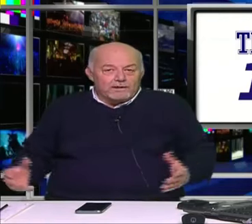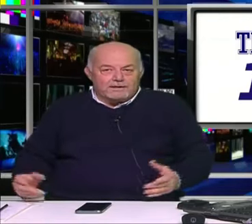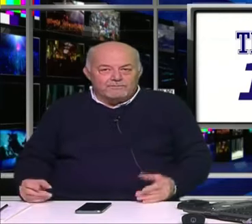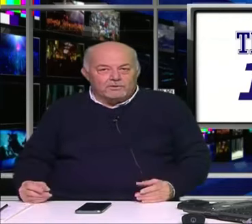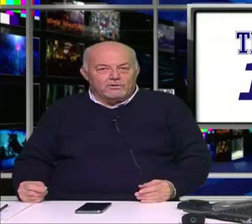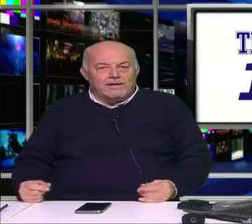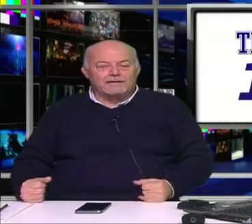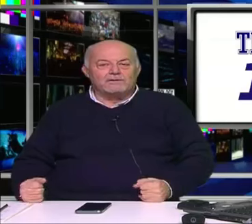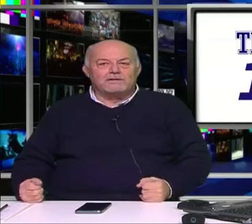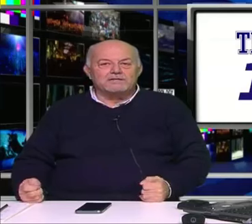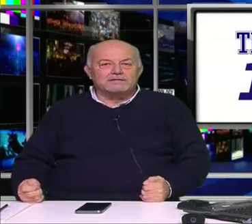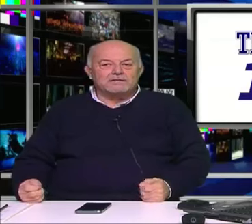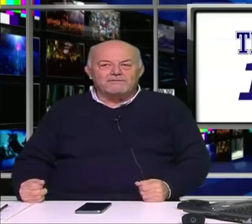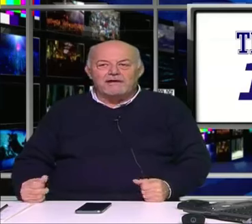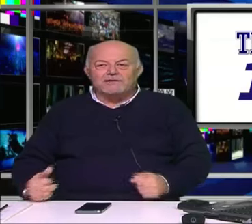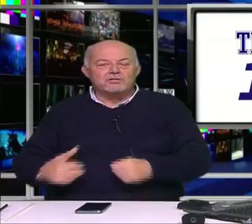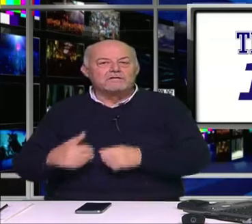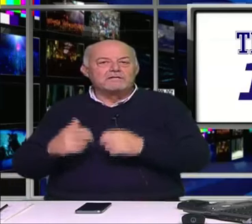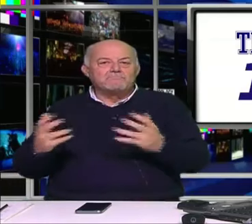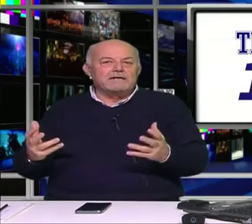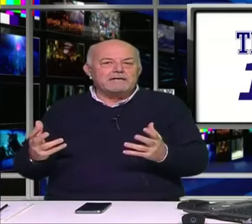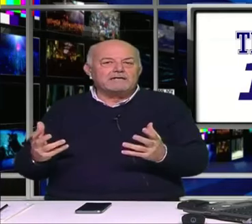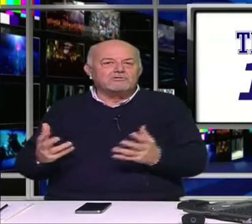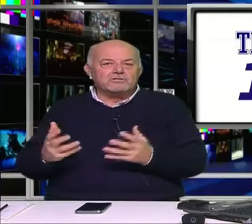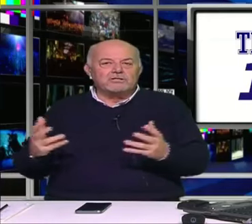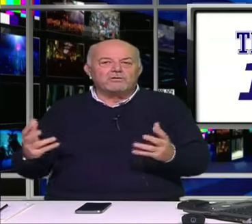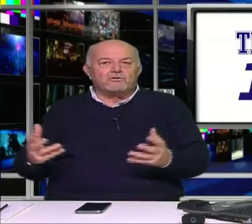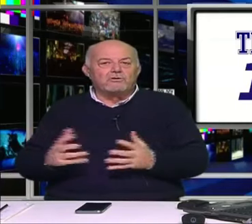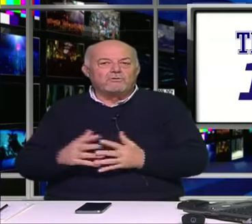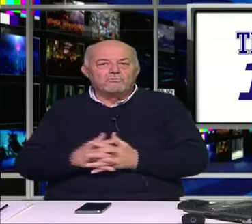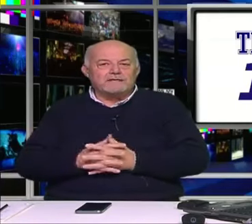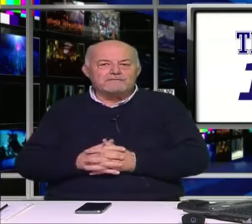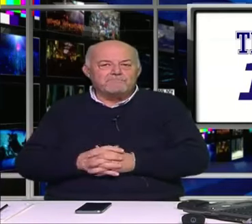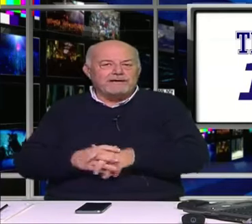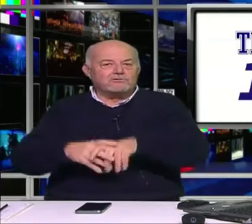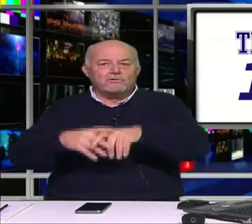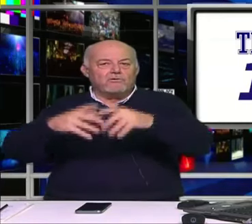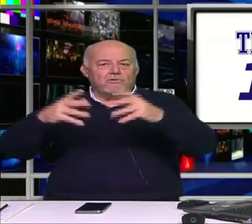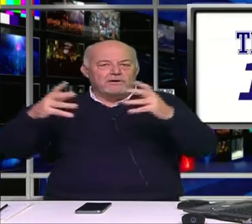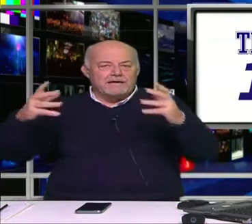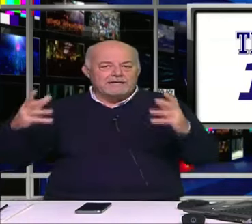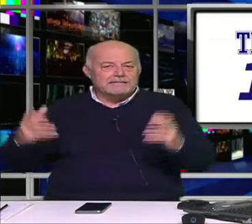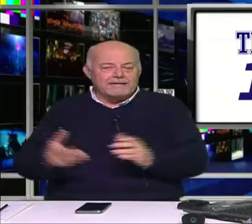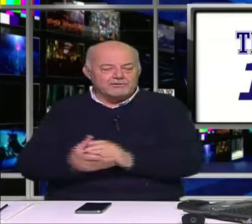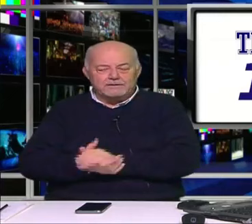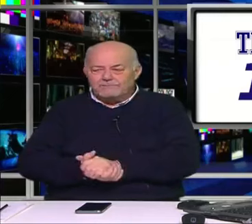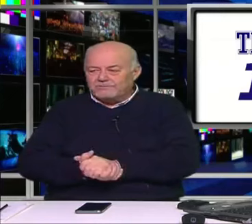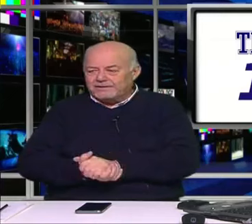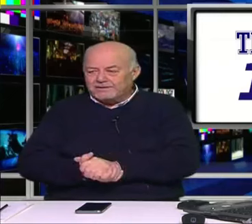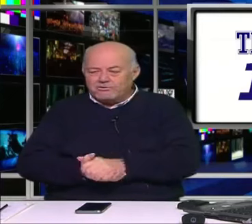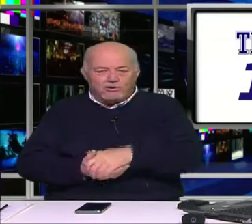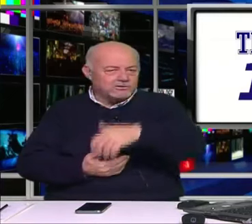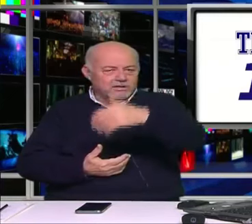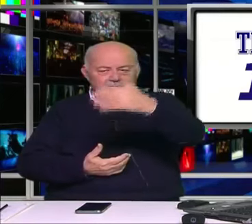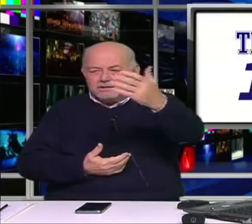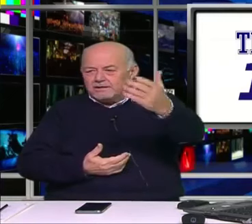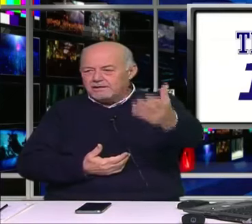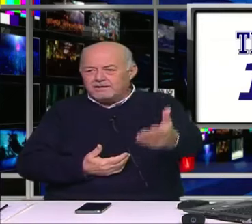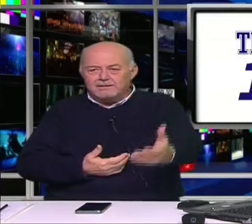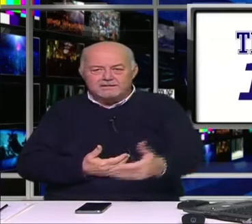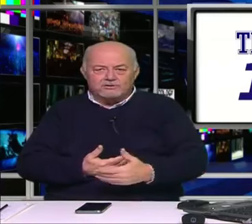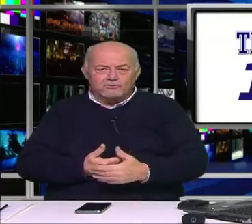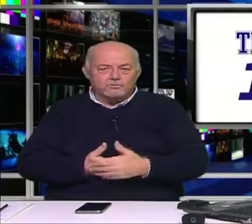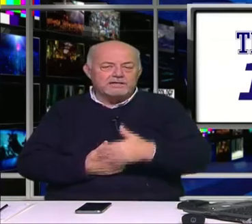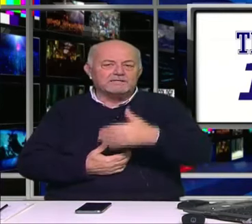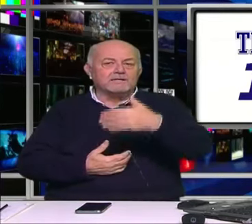lavoro in qualche modo anche in un'agenzia di viaggi, mi considero un esperto, ho realizzato tante cose,